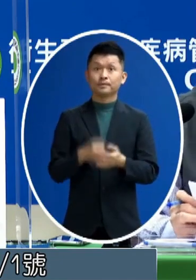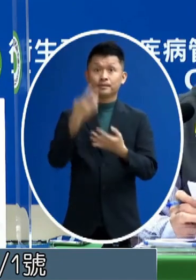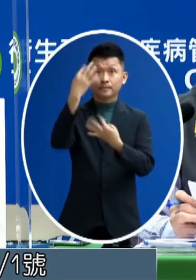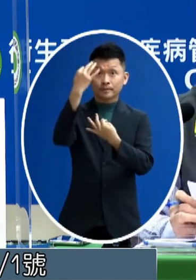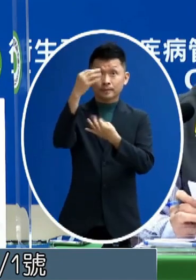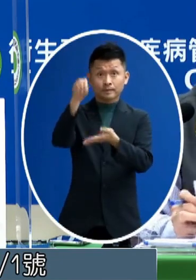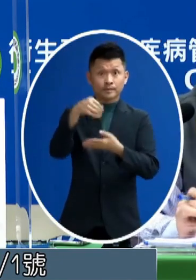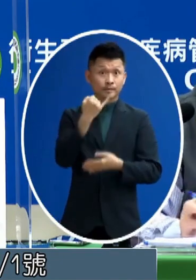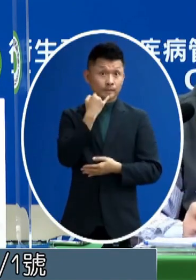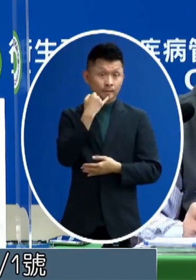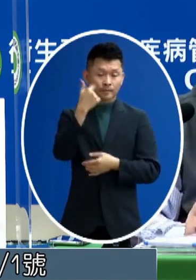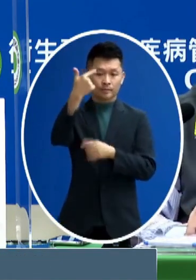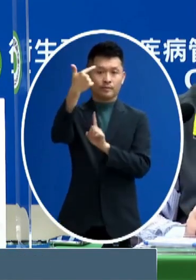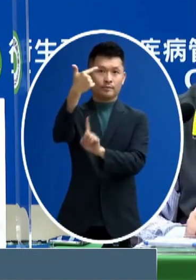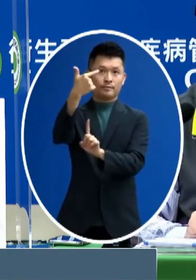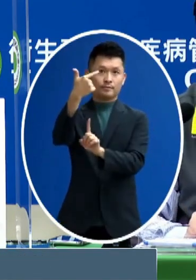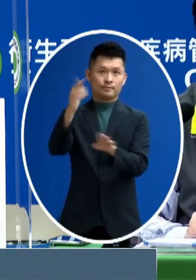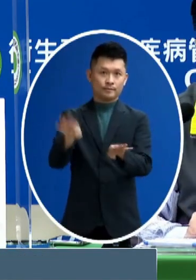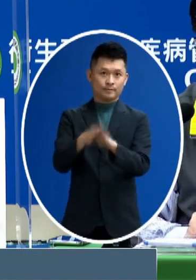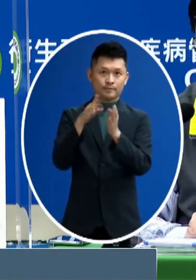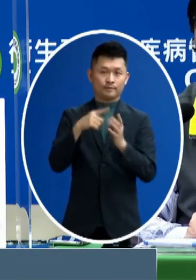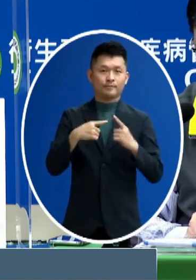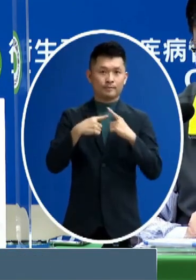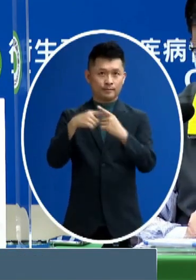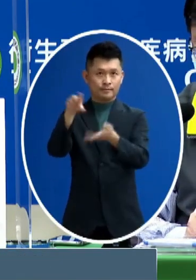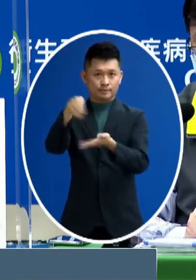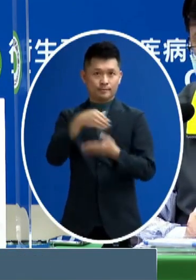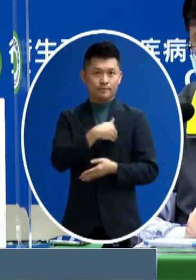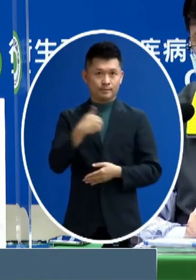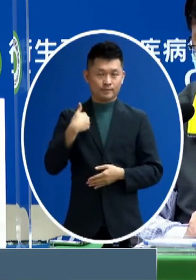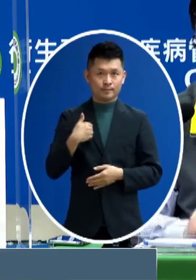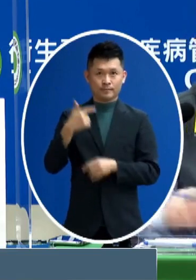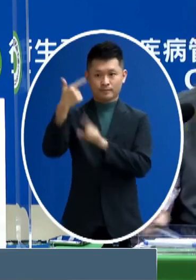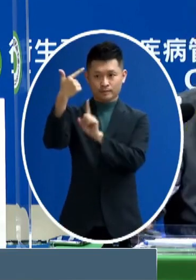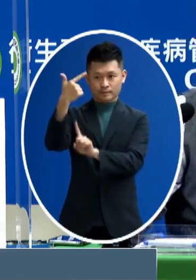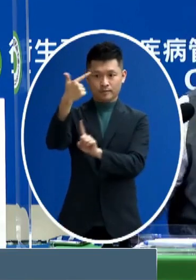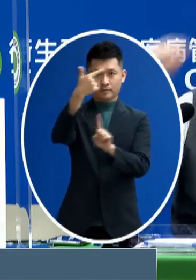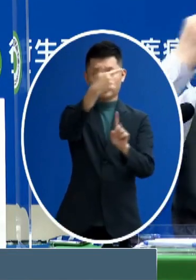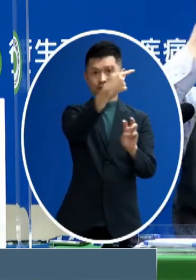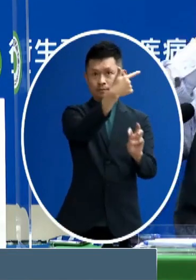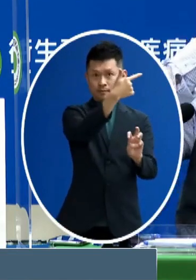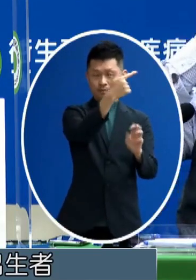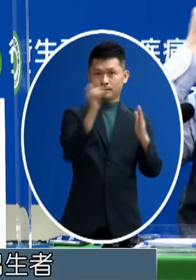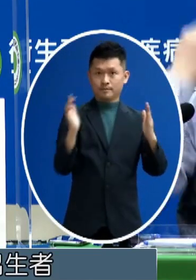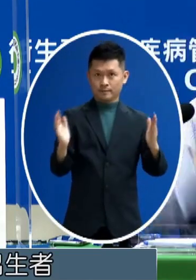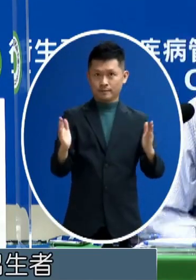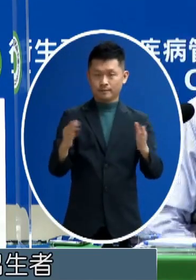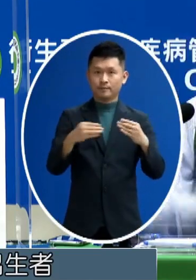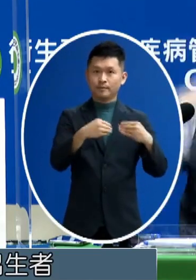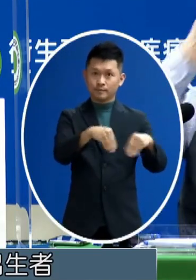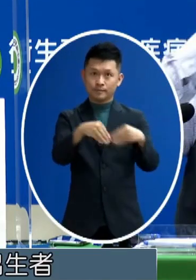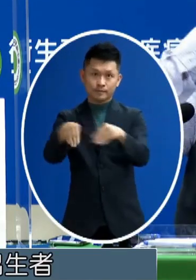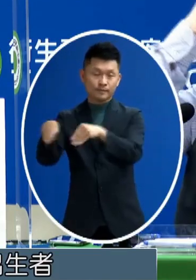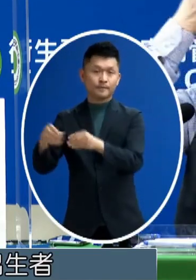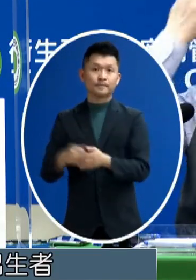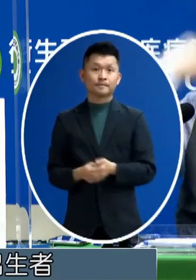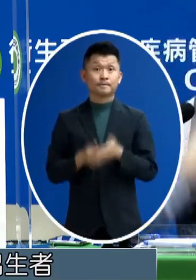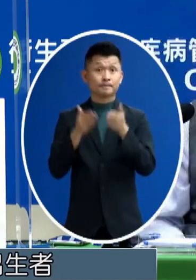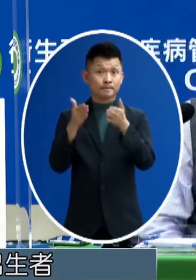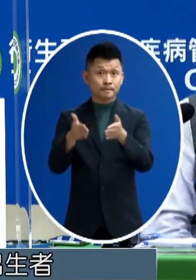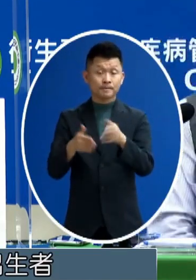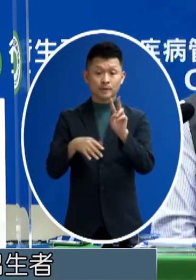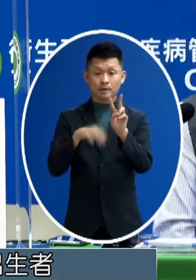间是6月1号，那我们暂定它发到6月30号。那我们对象是